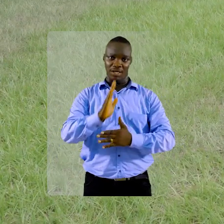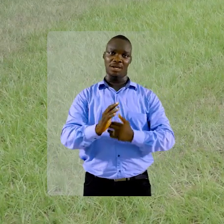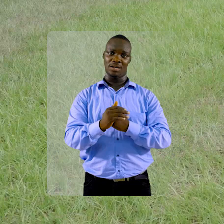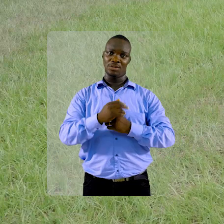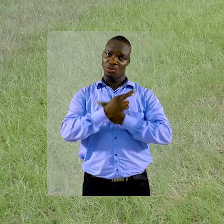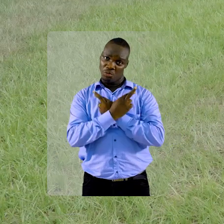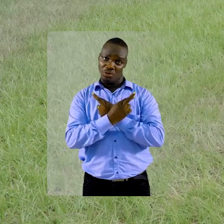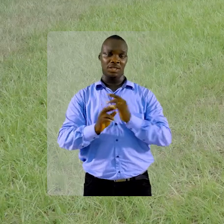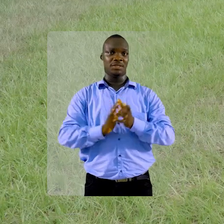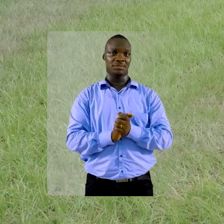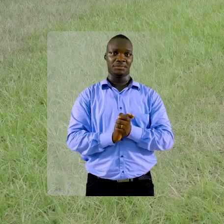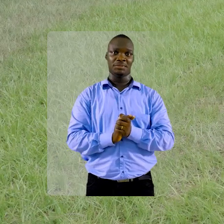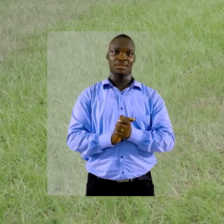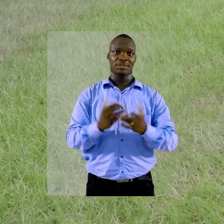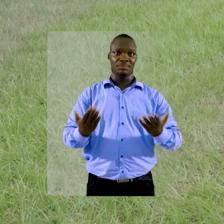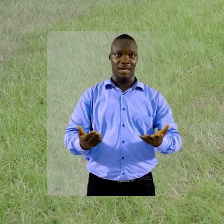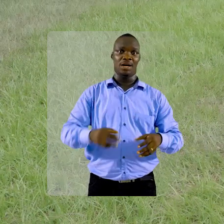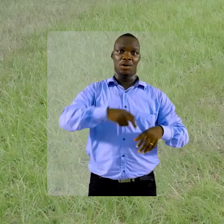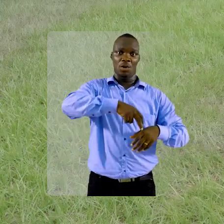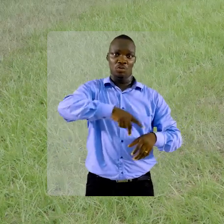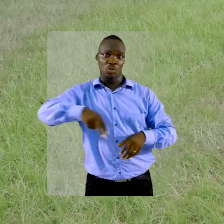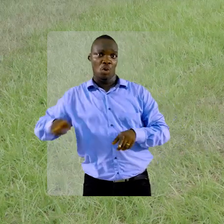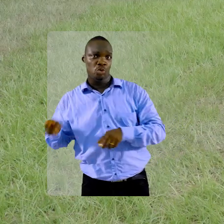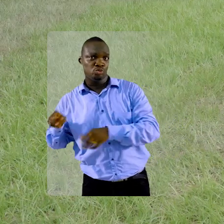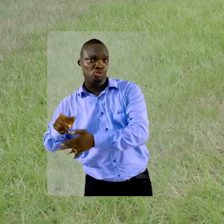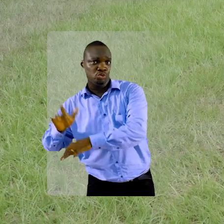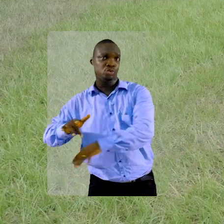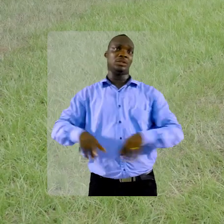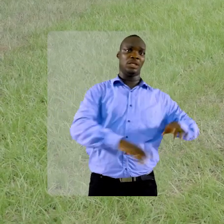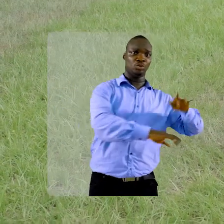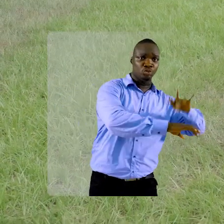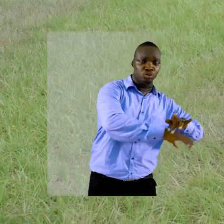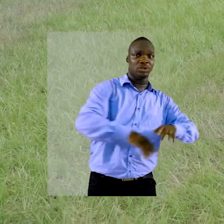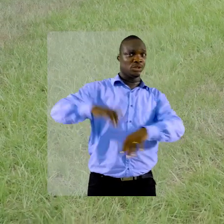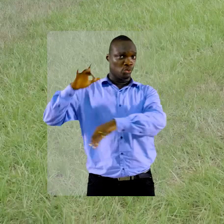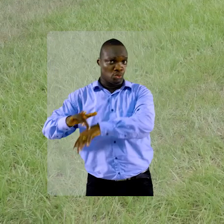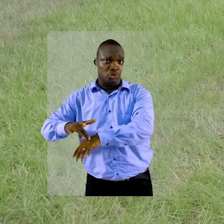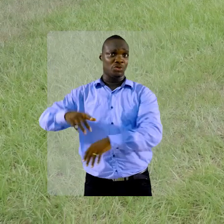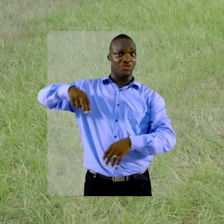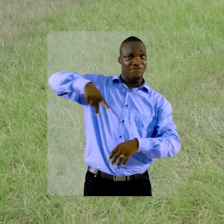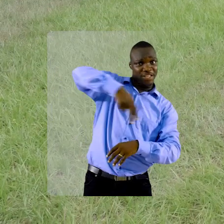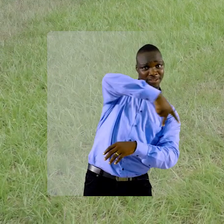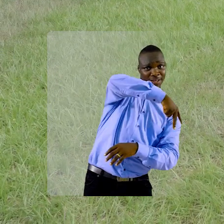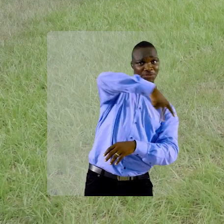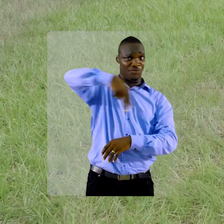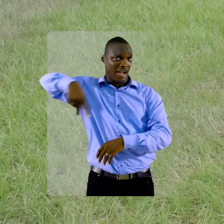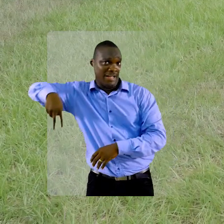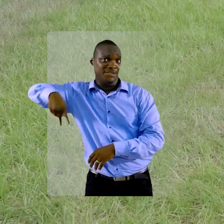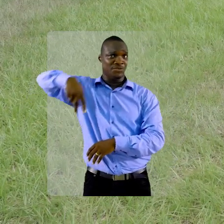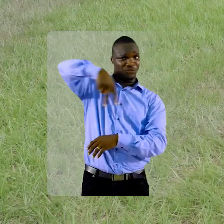C'est bon? Allez, top, un déplacement latéral. On touche. Voilà. Allez, un peu plus vite, un peu plus vite, un peu plus vite.